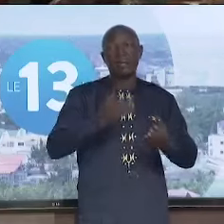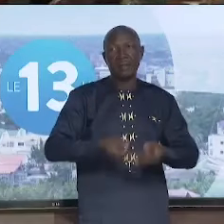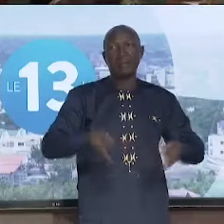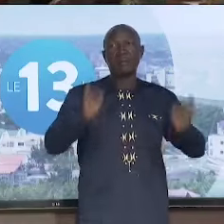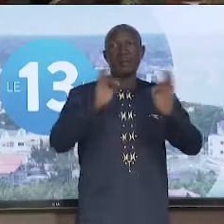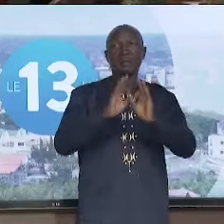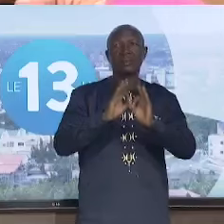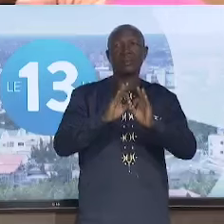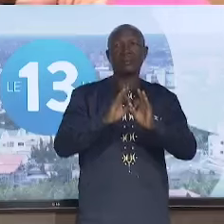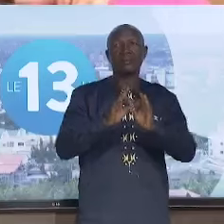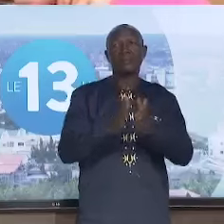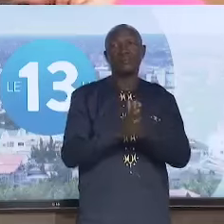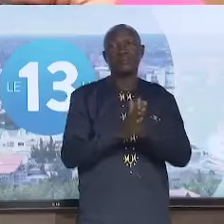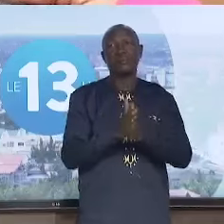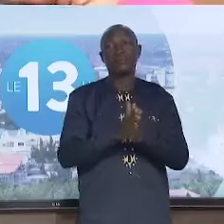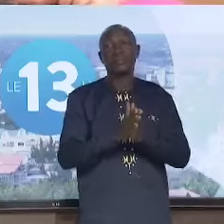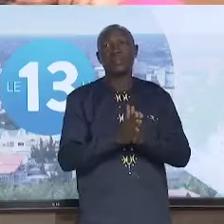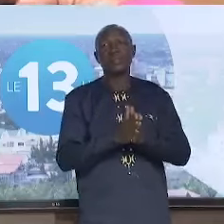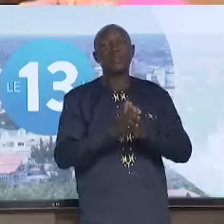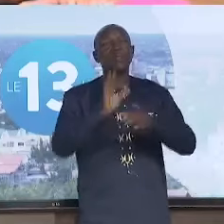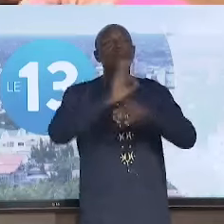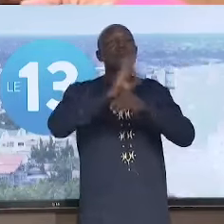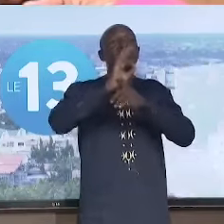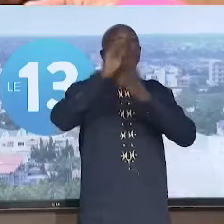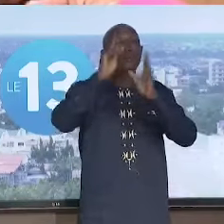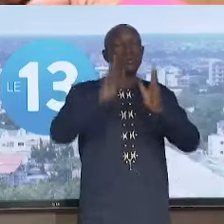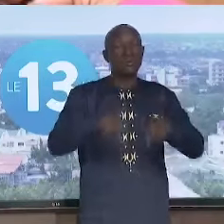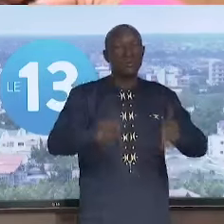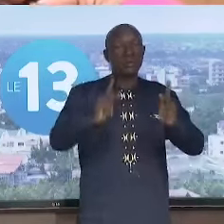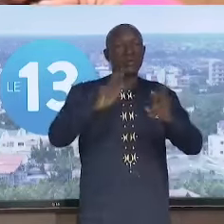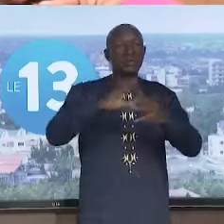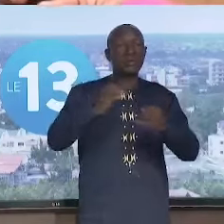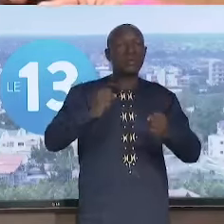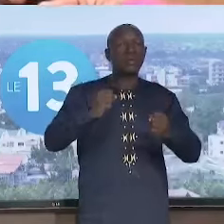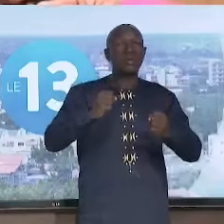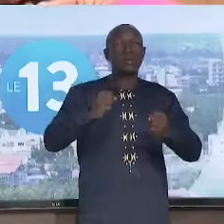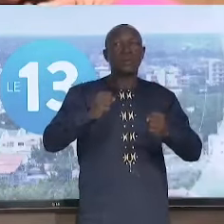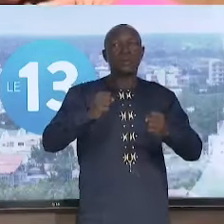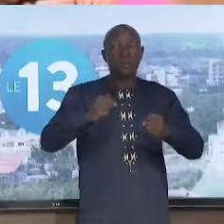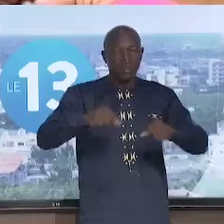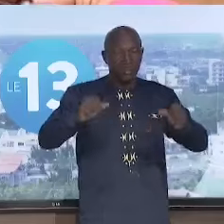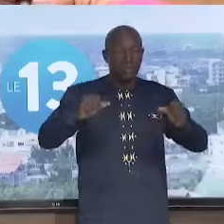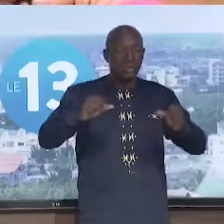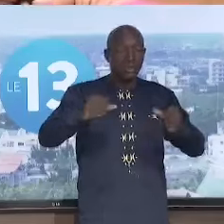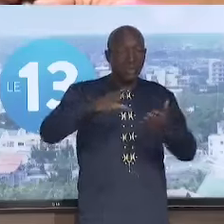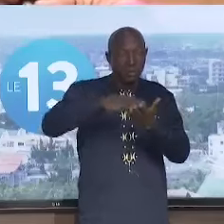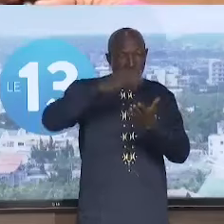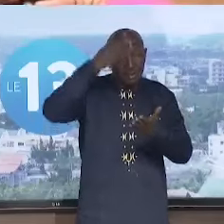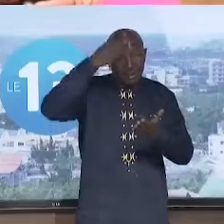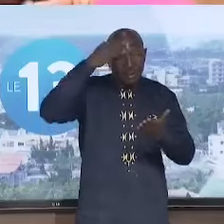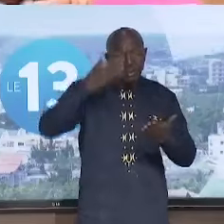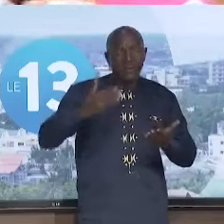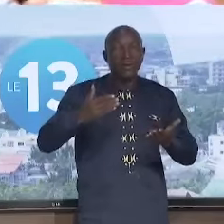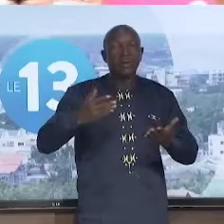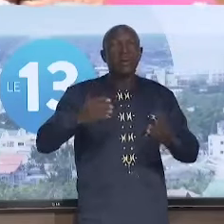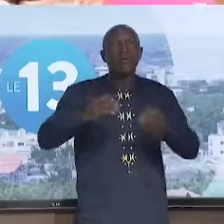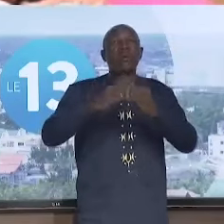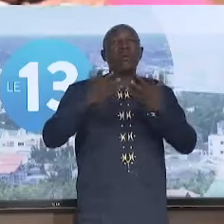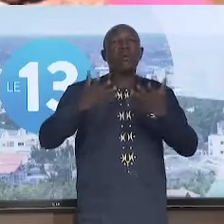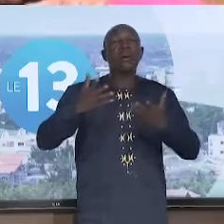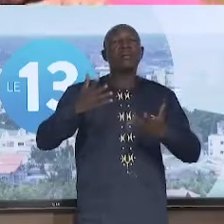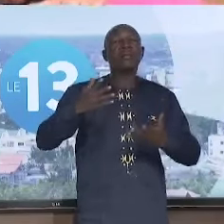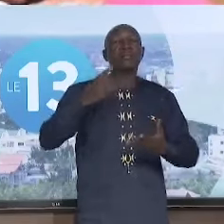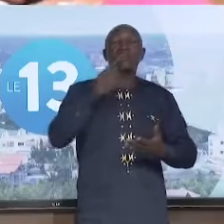nous permettre d'avoir des informations sur les principales affections bucco-dentaires, comment se brosser les dents